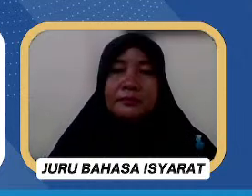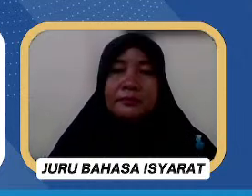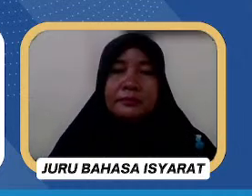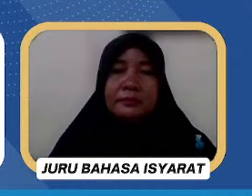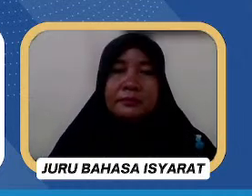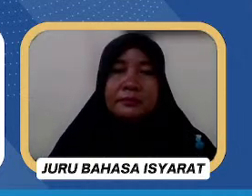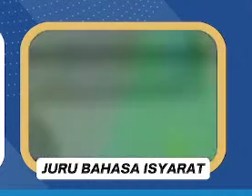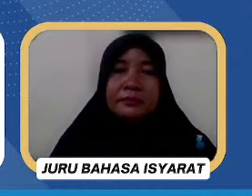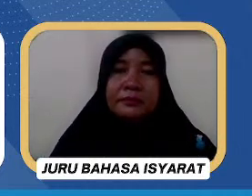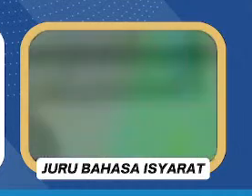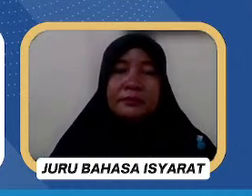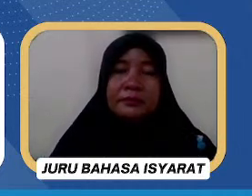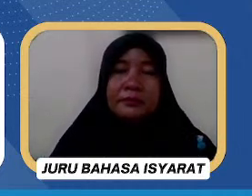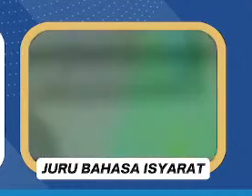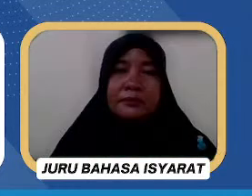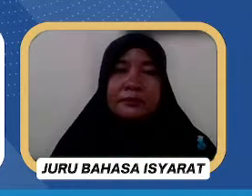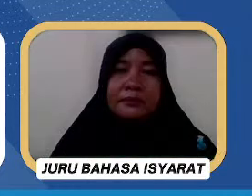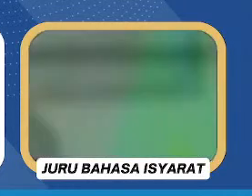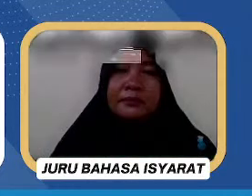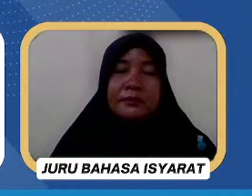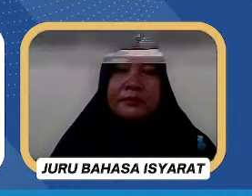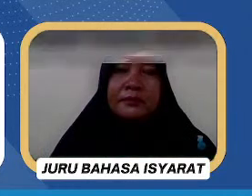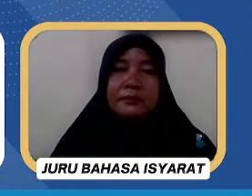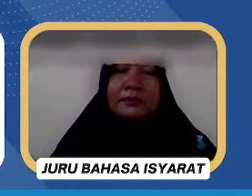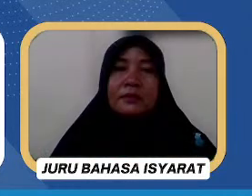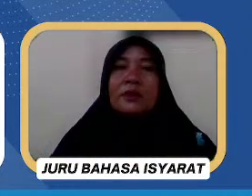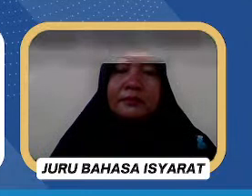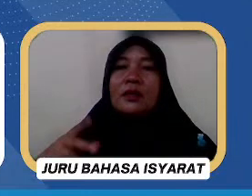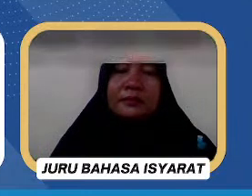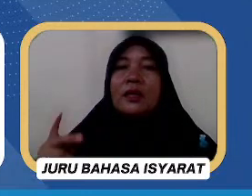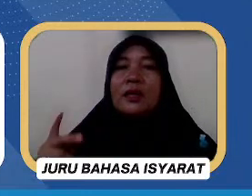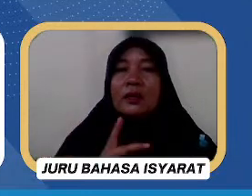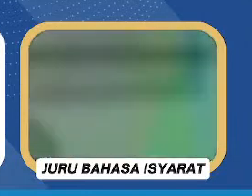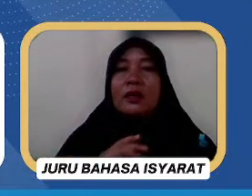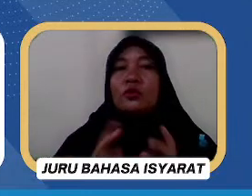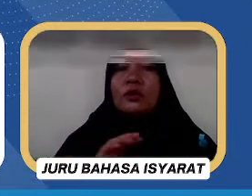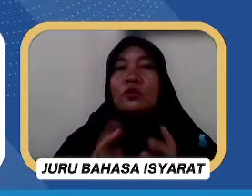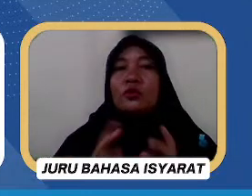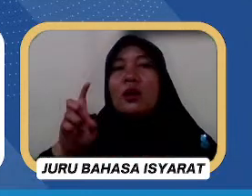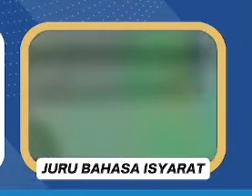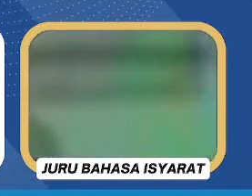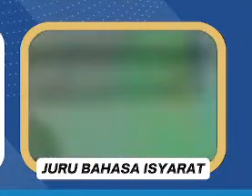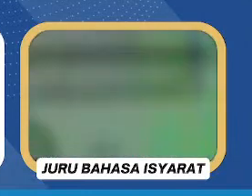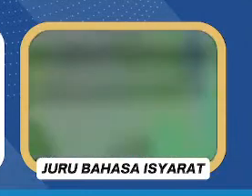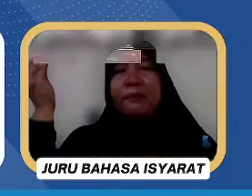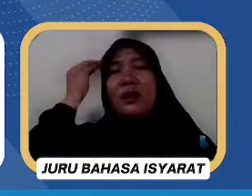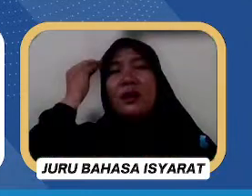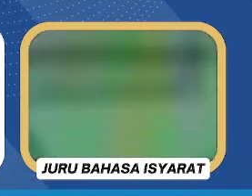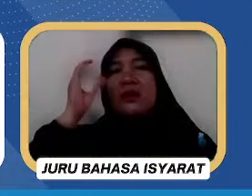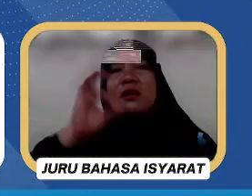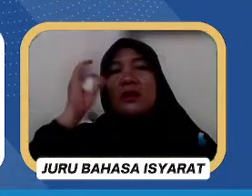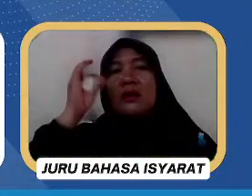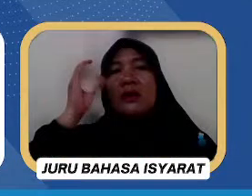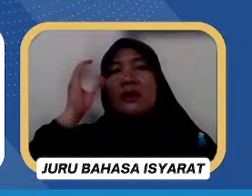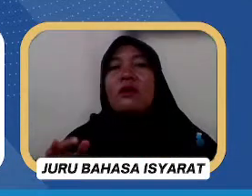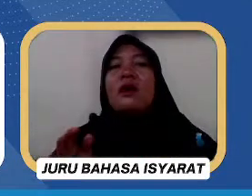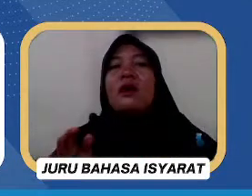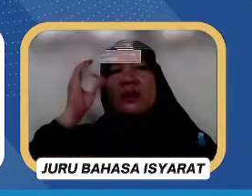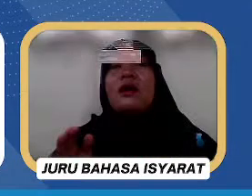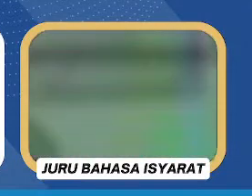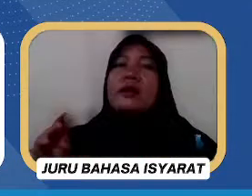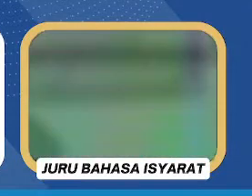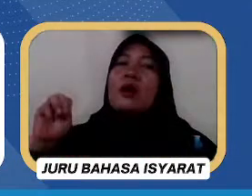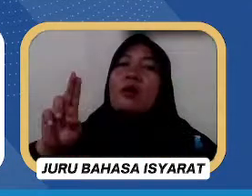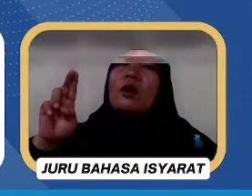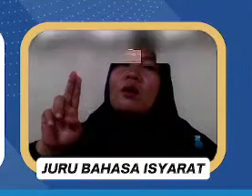kita harus memahami jiwanya kan masih labil. Pengen mencari jatinya sendiri, jati diri.